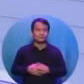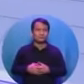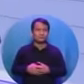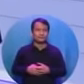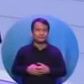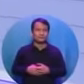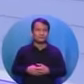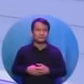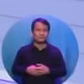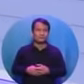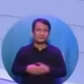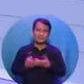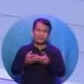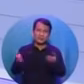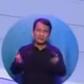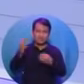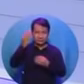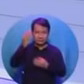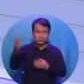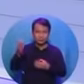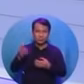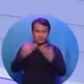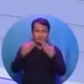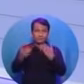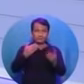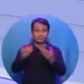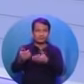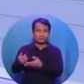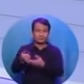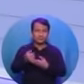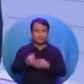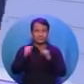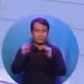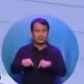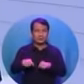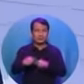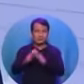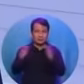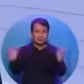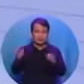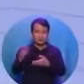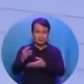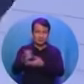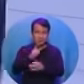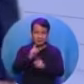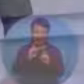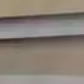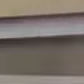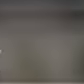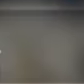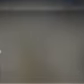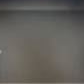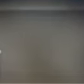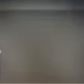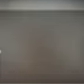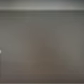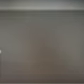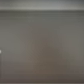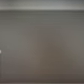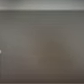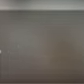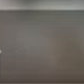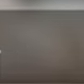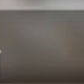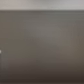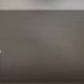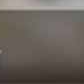sabarang ma'am, congratulations! Thank you po! Meron tayong accomplishment report! Idol Rafi, nakuha